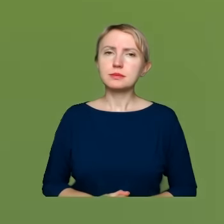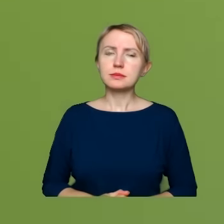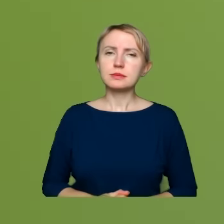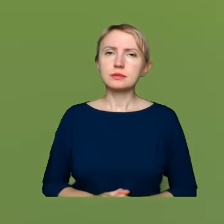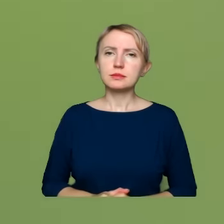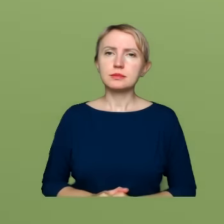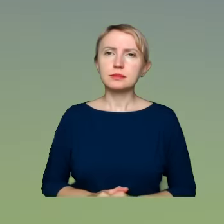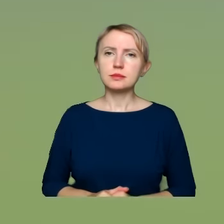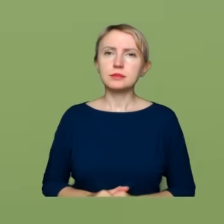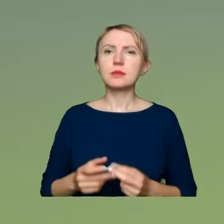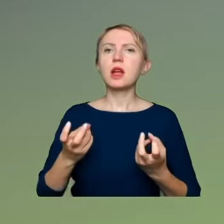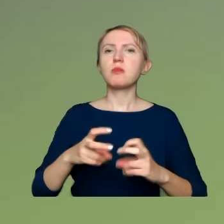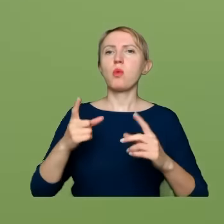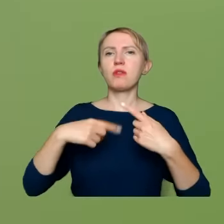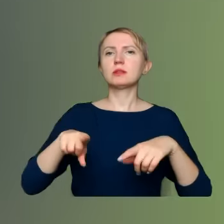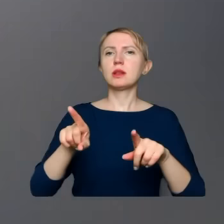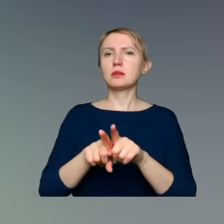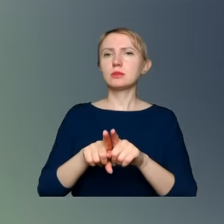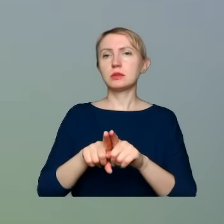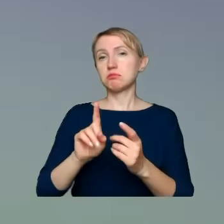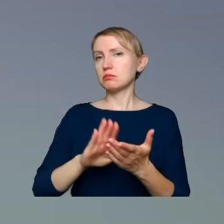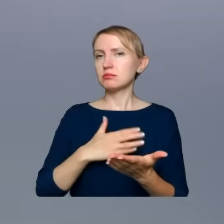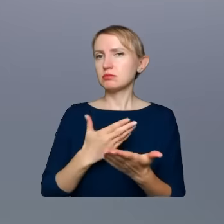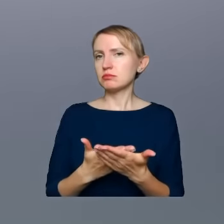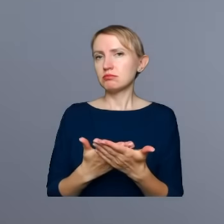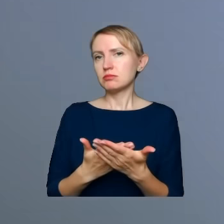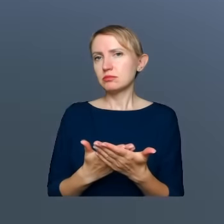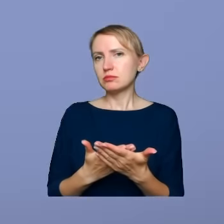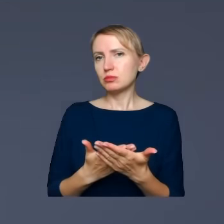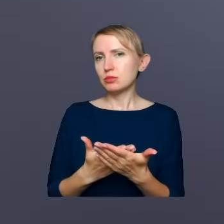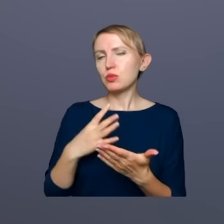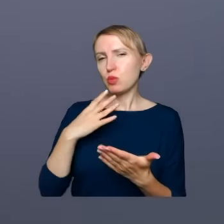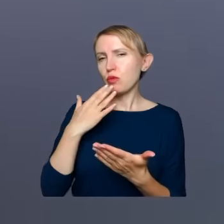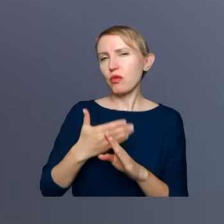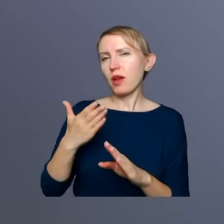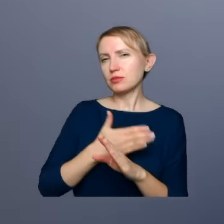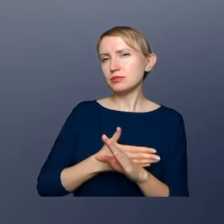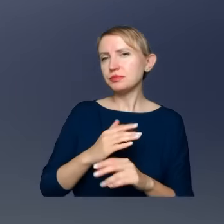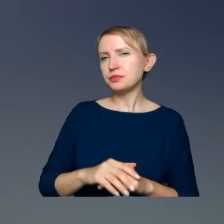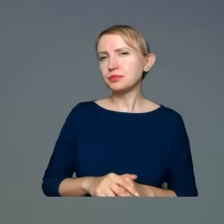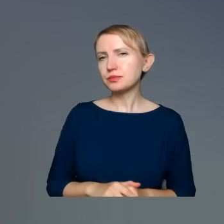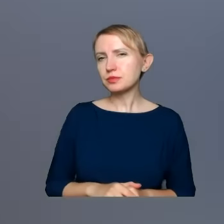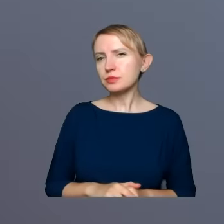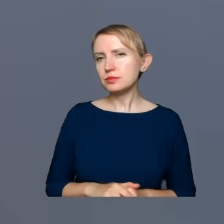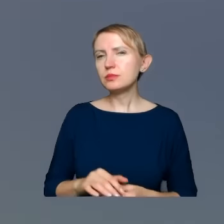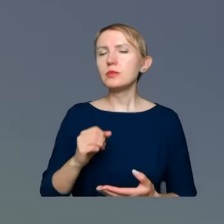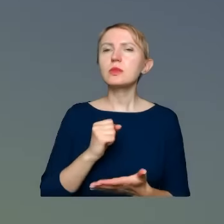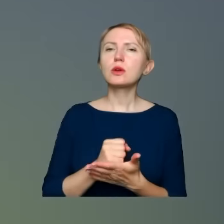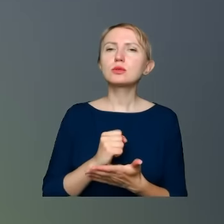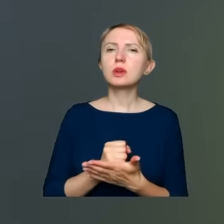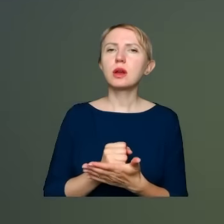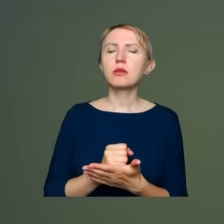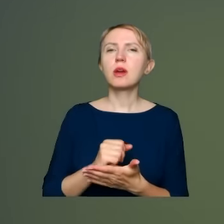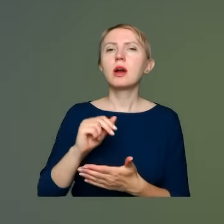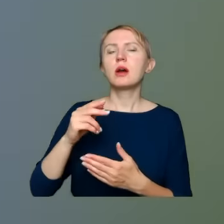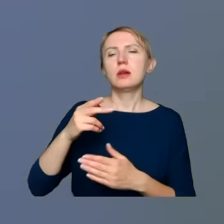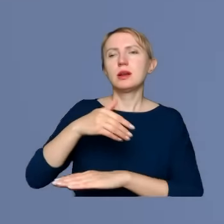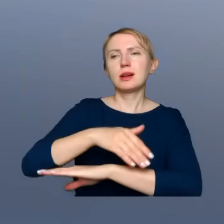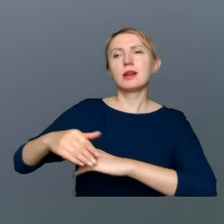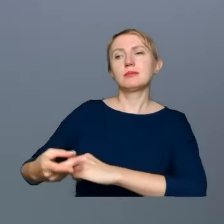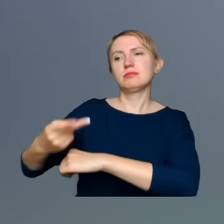powoływanie zespołów do chociażby, ten przykład wymieniony przeze mnie, przez państwa, do spraw tak zwanych pushbacków, no nie służy w